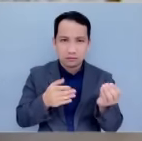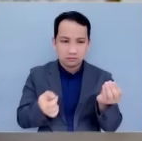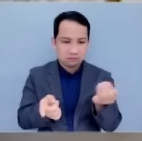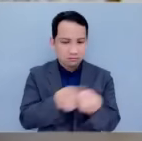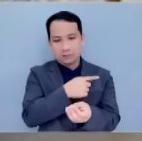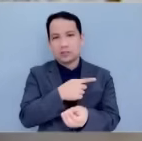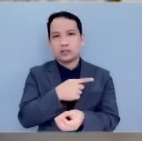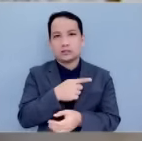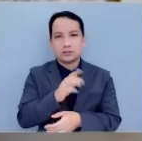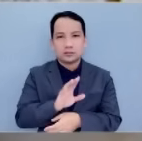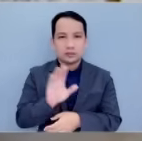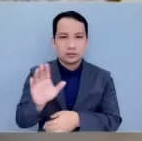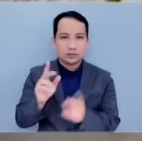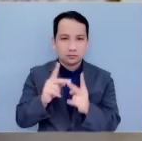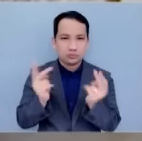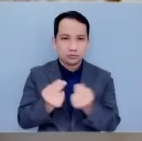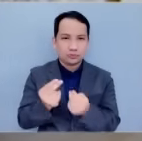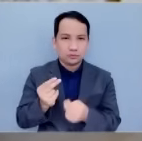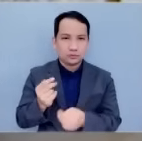kanya sa pwesto.